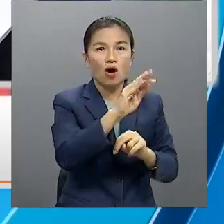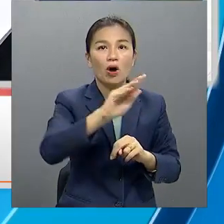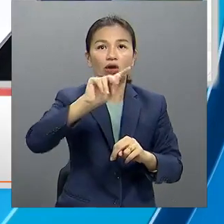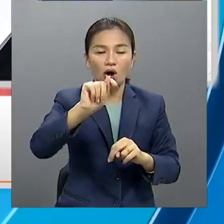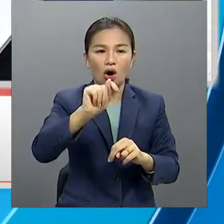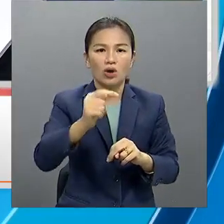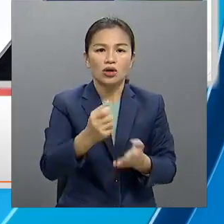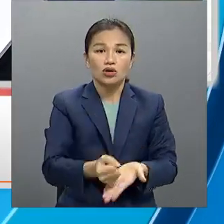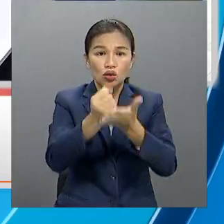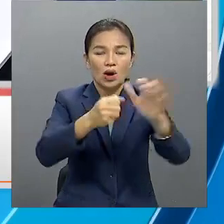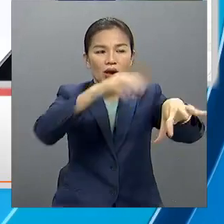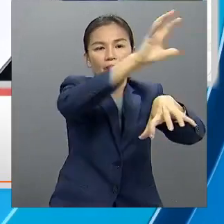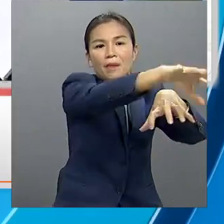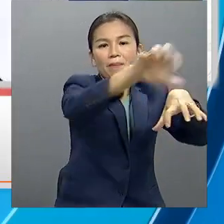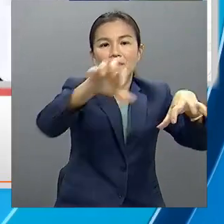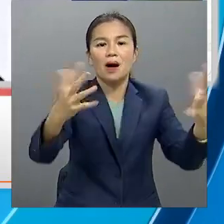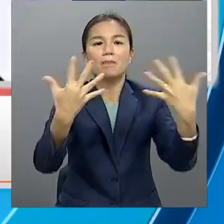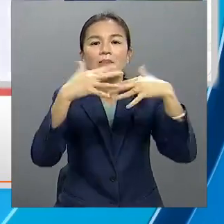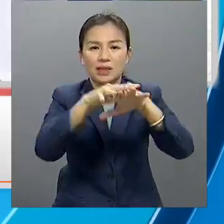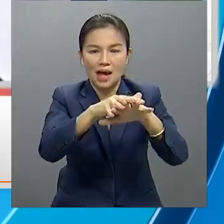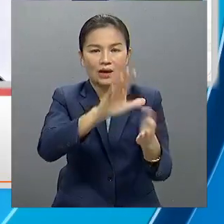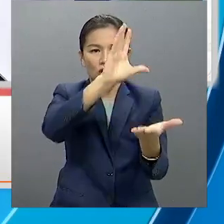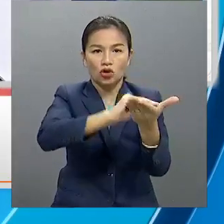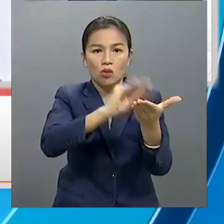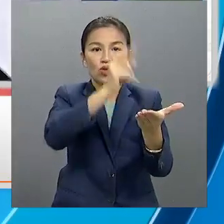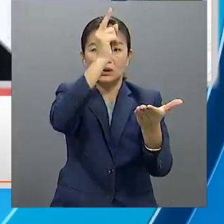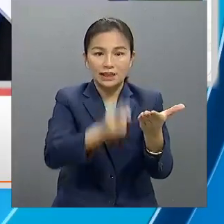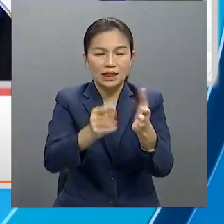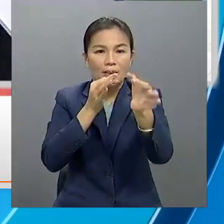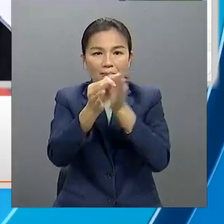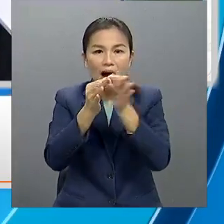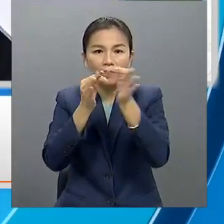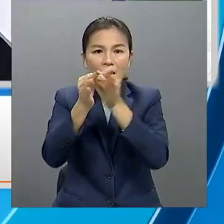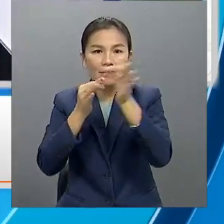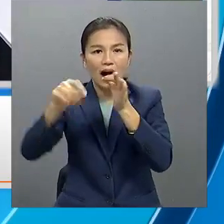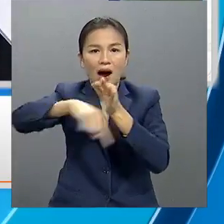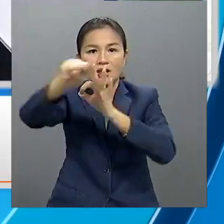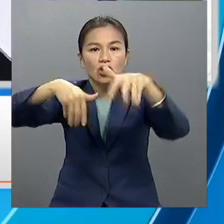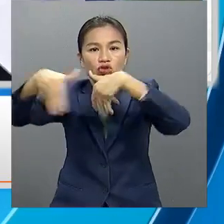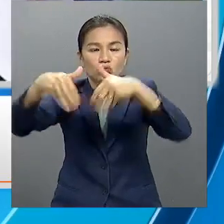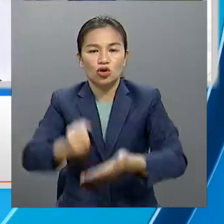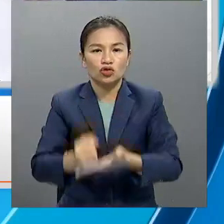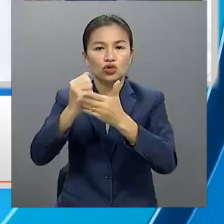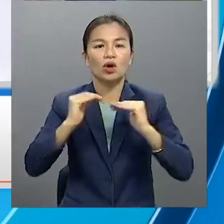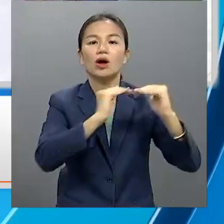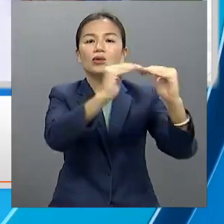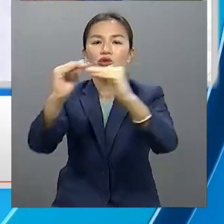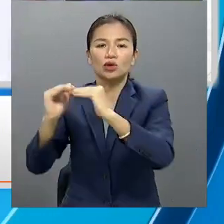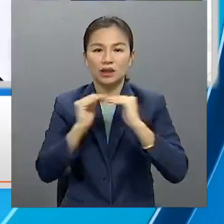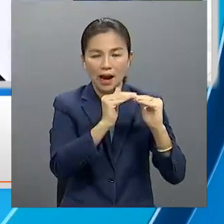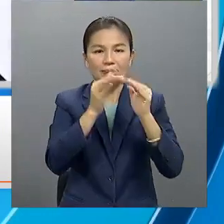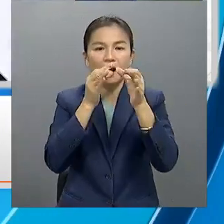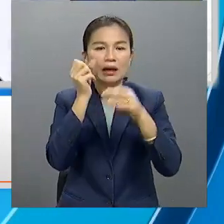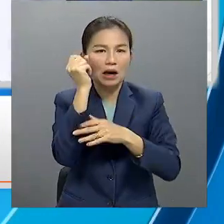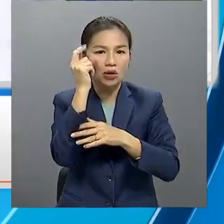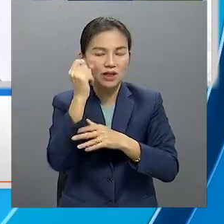แล้วนำข้อเท็จจริงเนี่ยนะคะเอามาชี้แจงชาวบ้านเพื่อจะได้เกิดความเป็นธรรมและเกิดความเข้าใจนะคะนั้นต้องขอฝากท่านด้ว